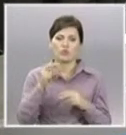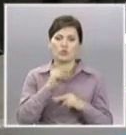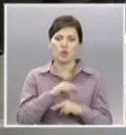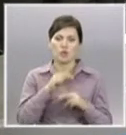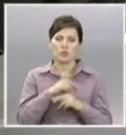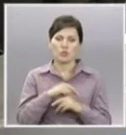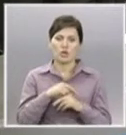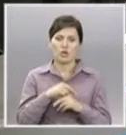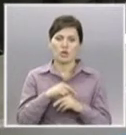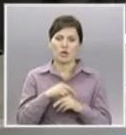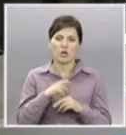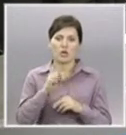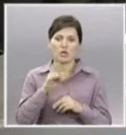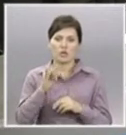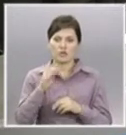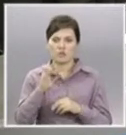сотрудников наших архивистов, это,